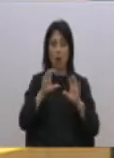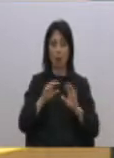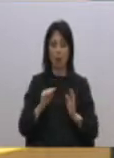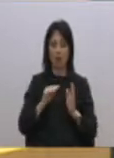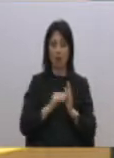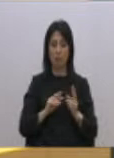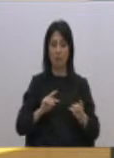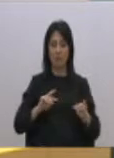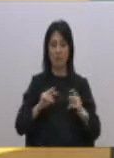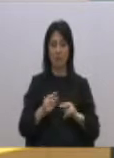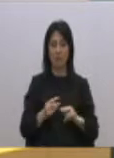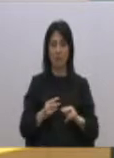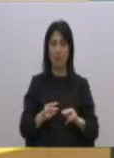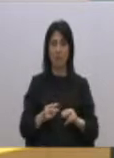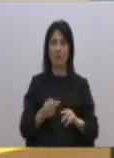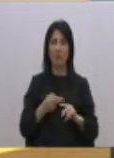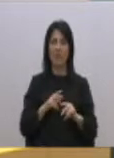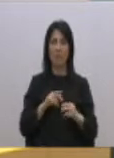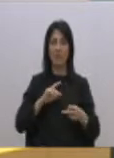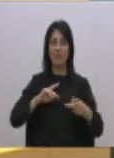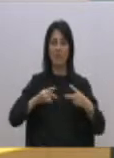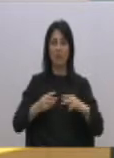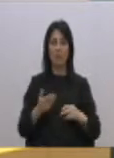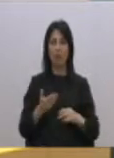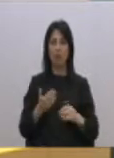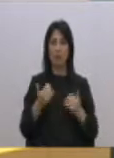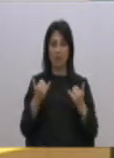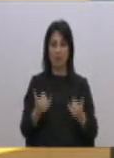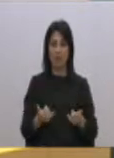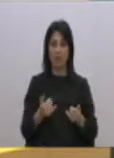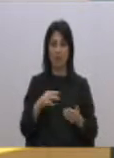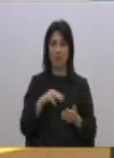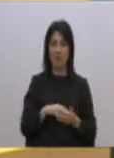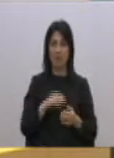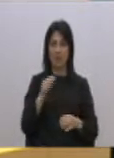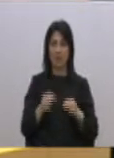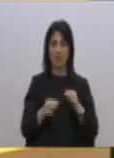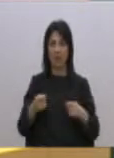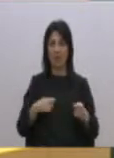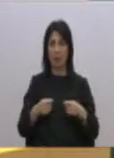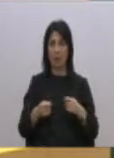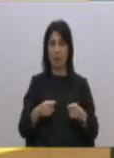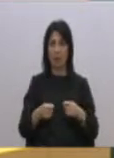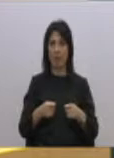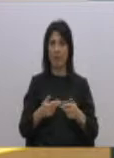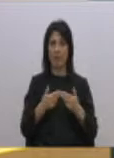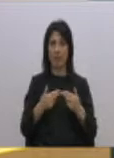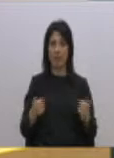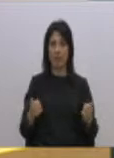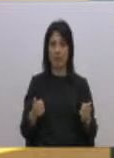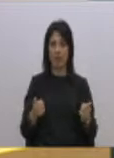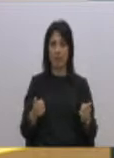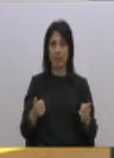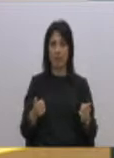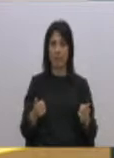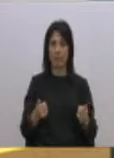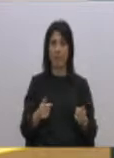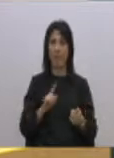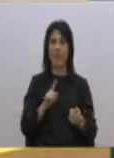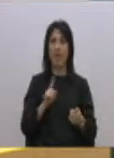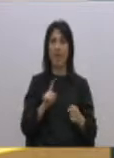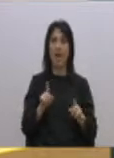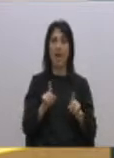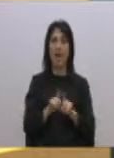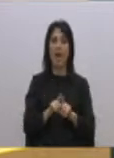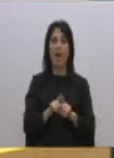შესატან ცვლილებებზე, იმ ცვლილებებზე, რომელზეც დღეს დგას სასამართლოში კლანური მართვა. დიახ, რა